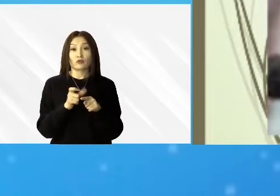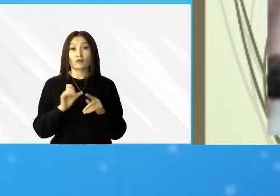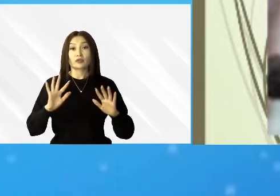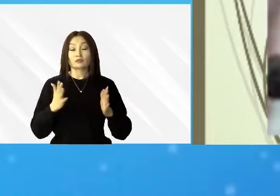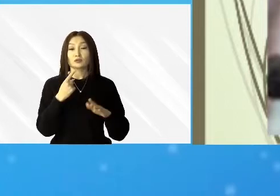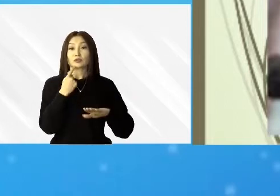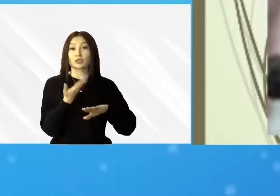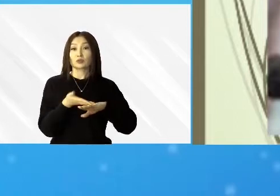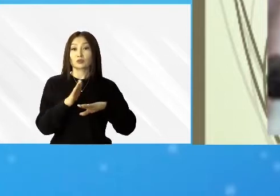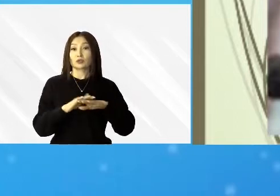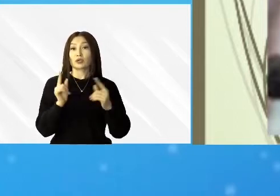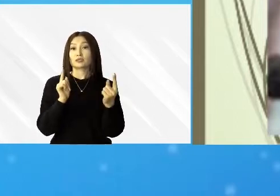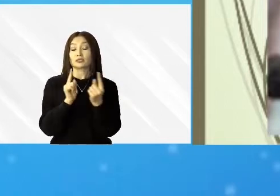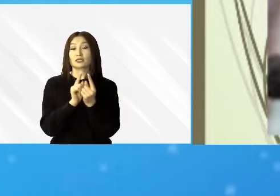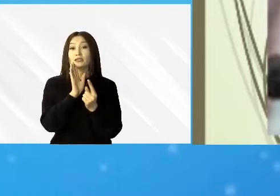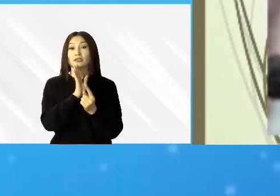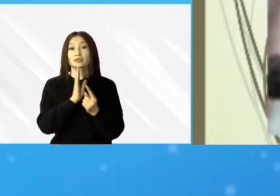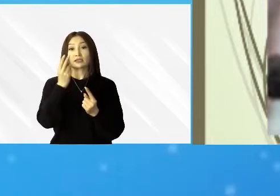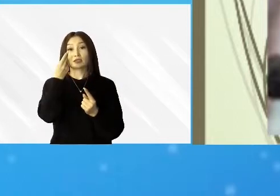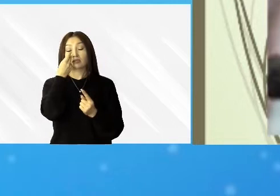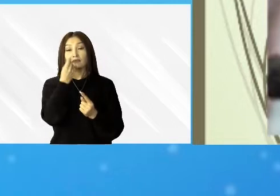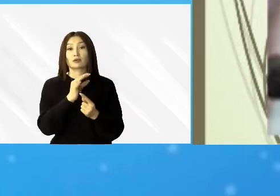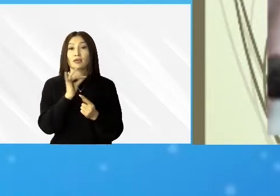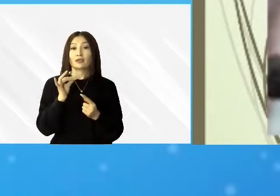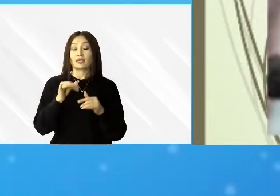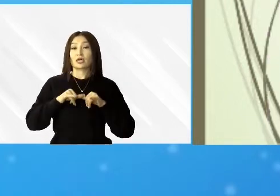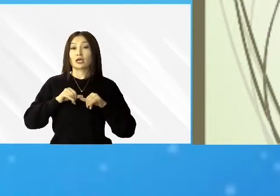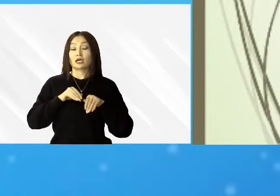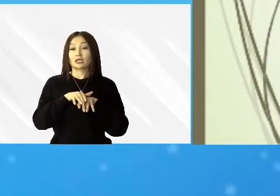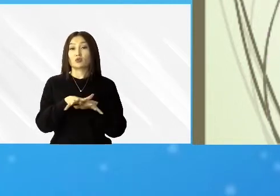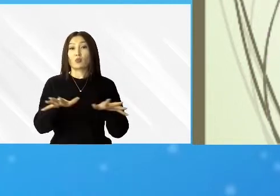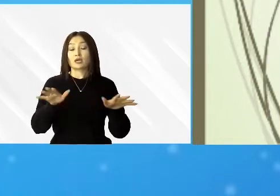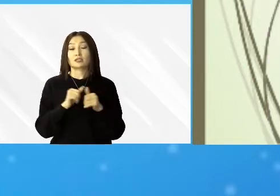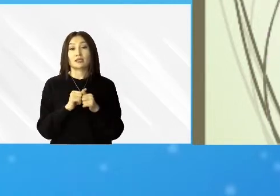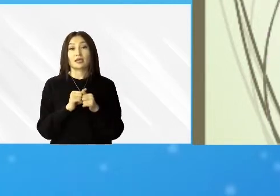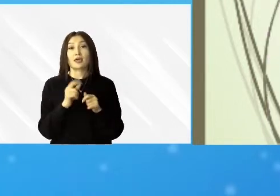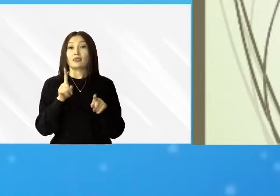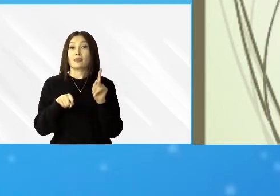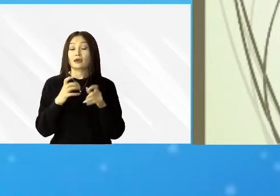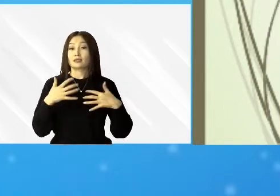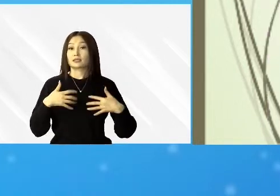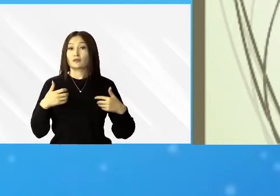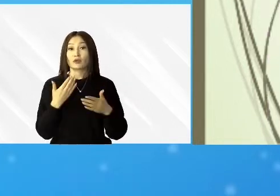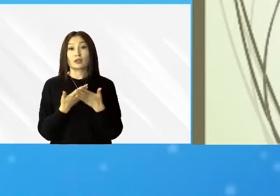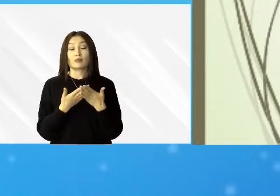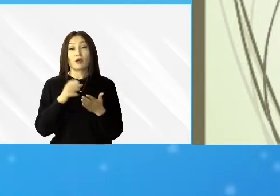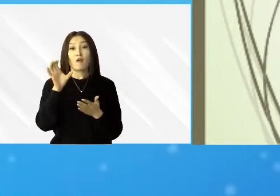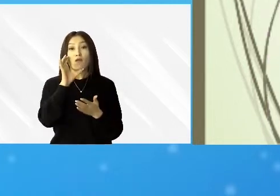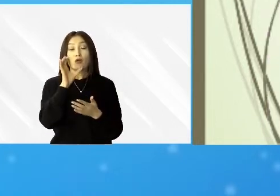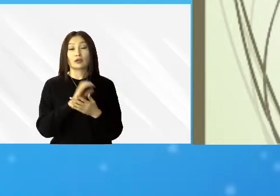случае затрудняется встреча самцов с самками и размножение. Некоторые животные, например,